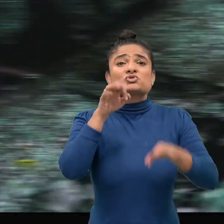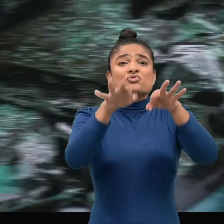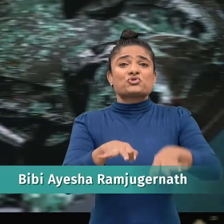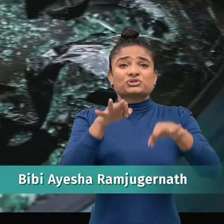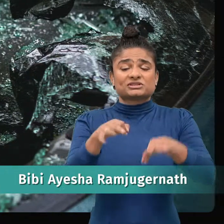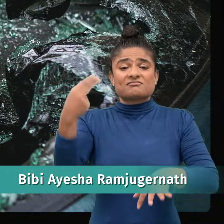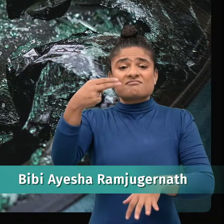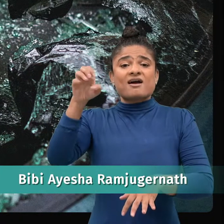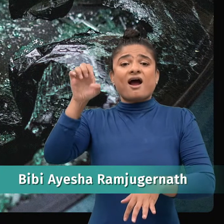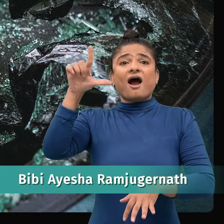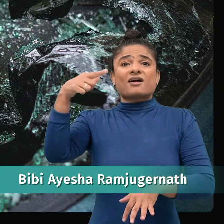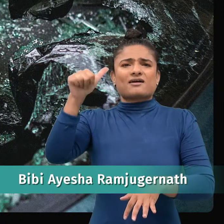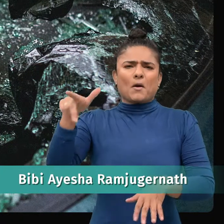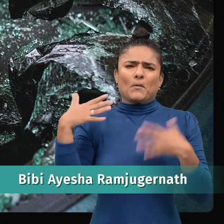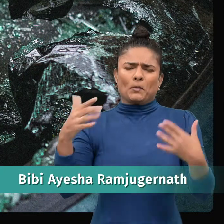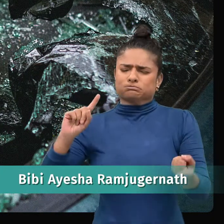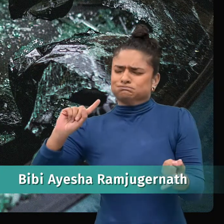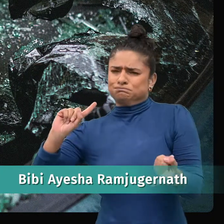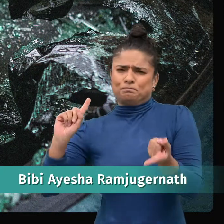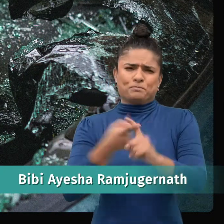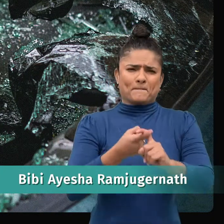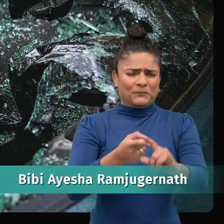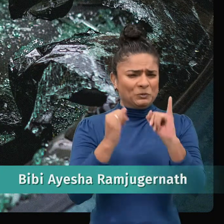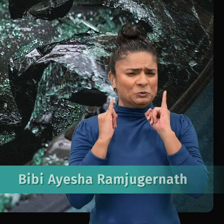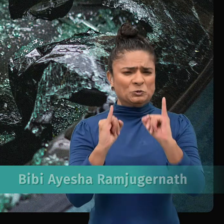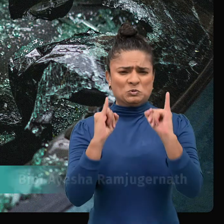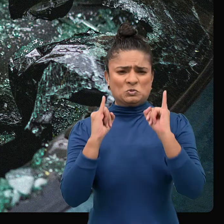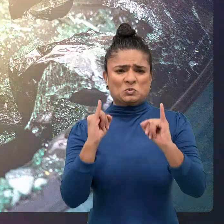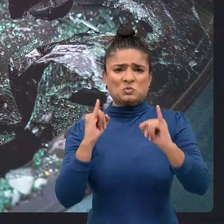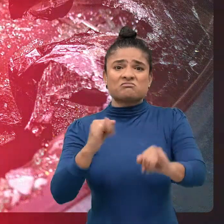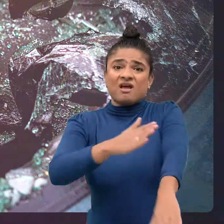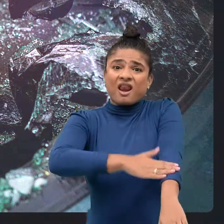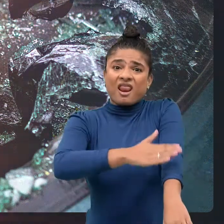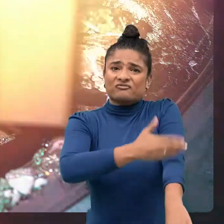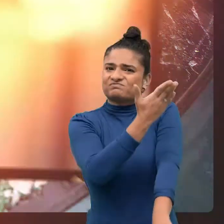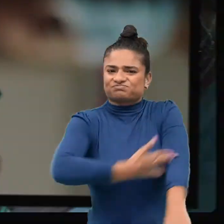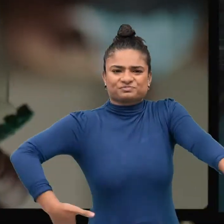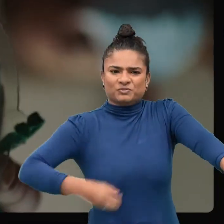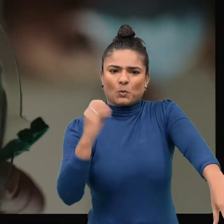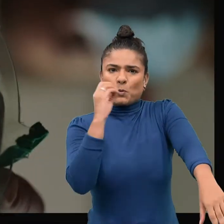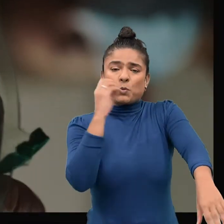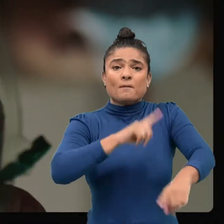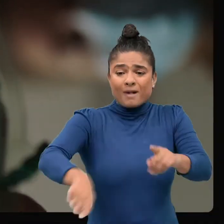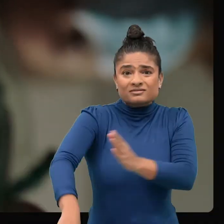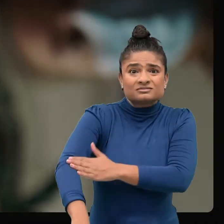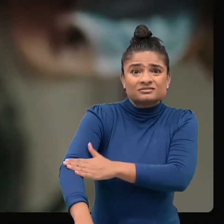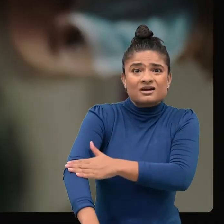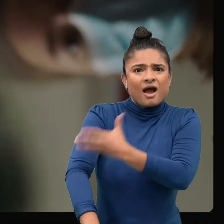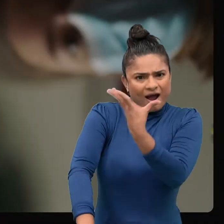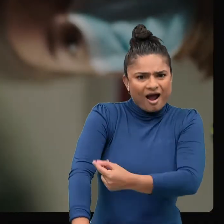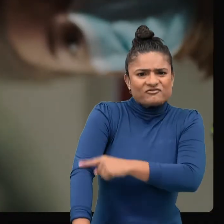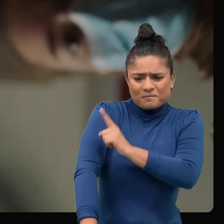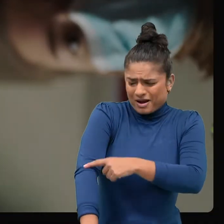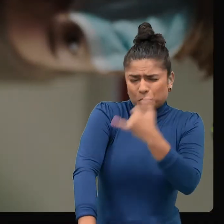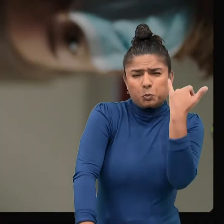In late 2013, Helga Barkhuizen suffered a severe car accident in which she lost her left leg and